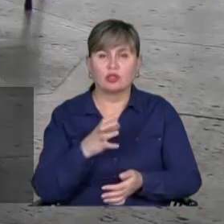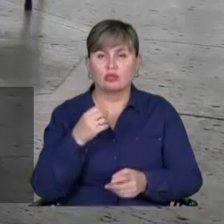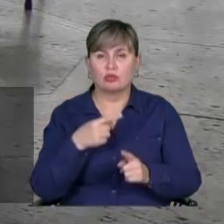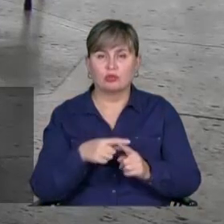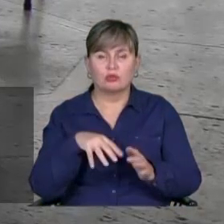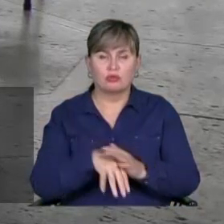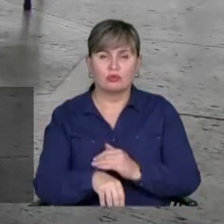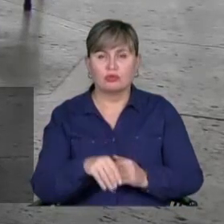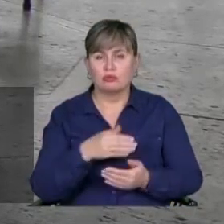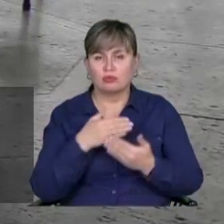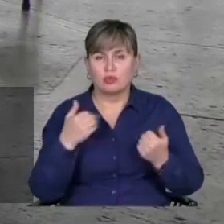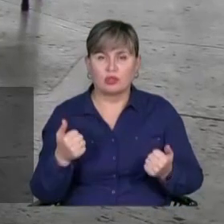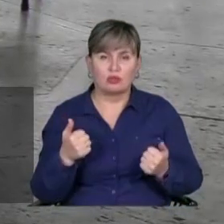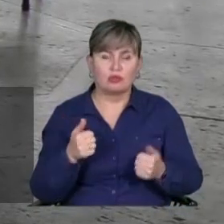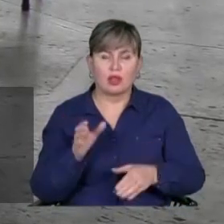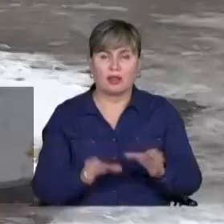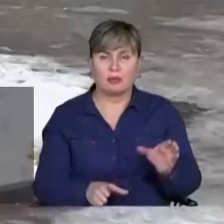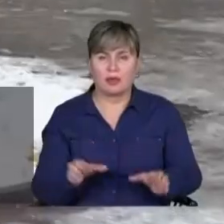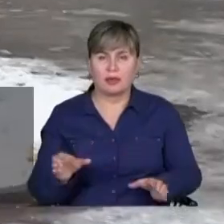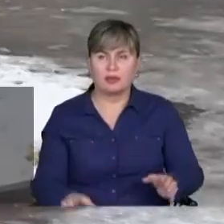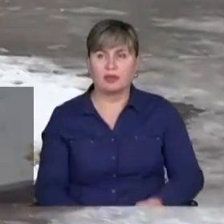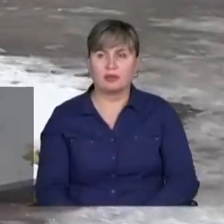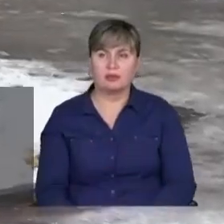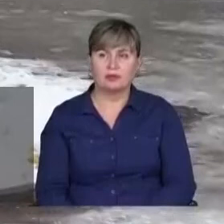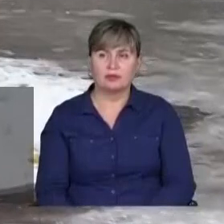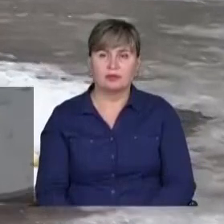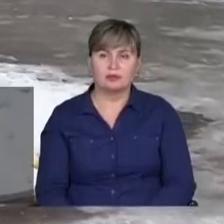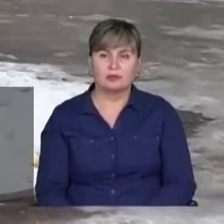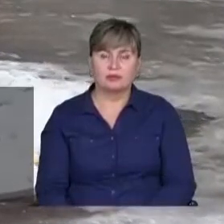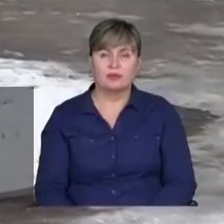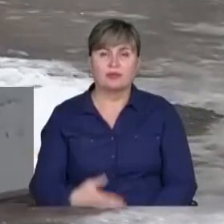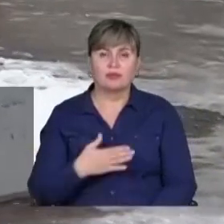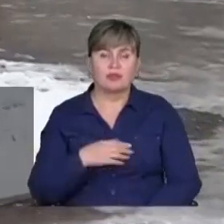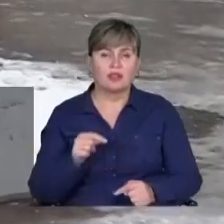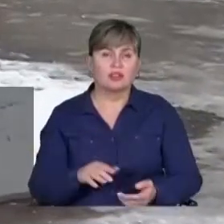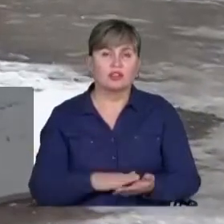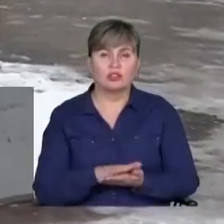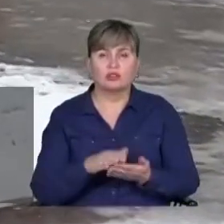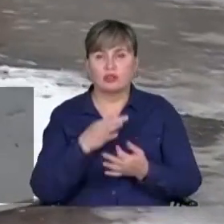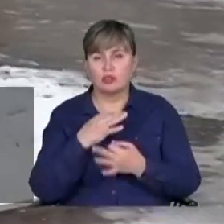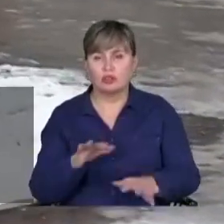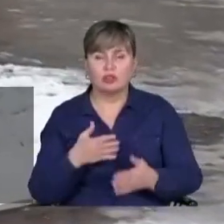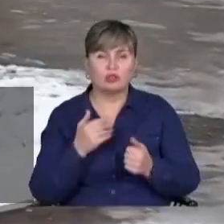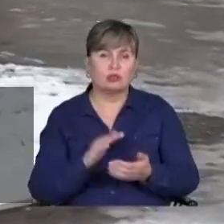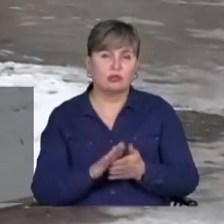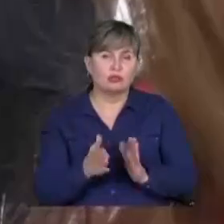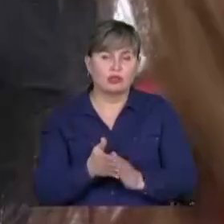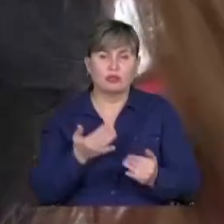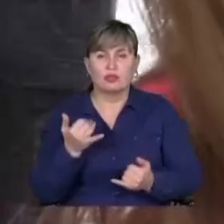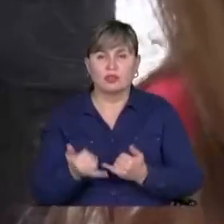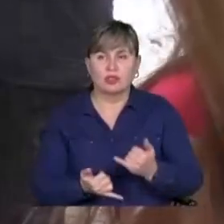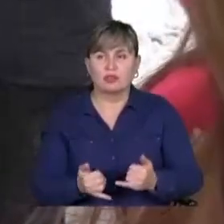нем практически отсутствует отопление. Мне здесь ничего не нравится. Нет ни условий, ни сервиса.